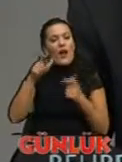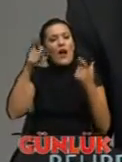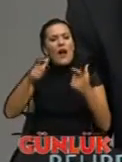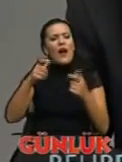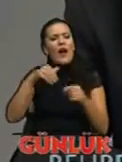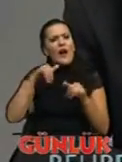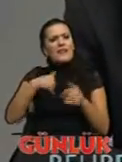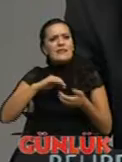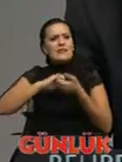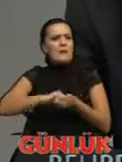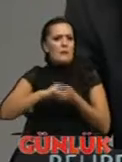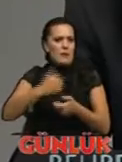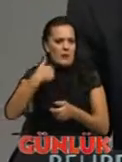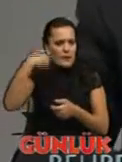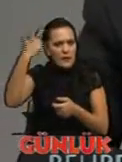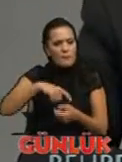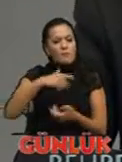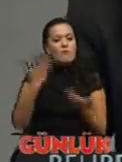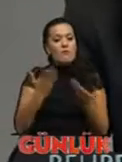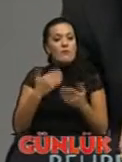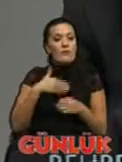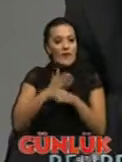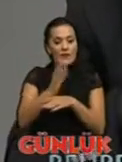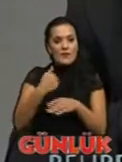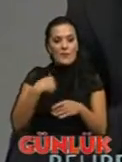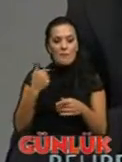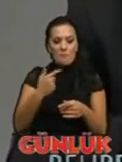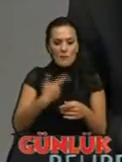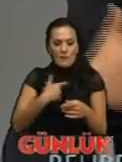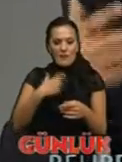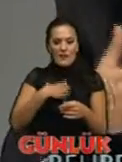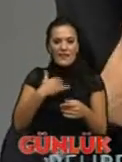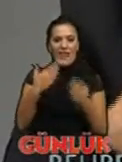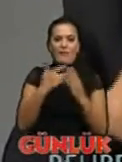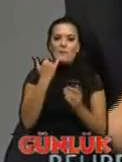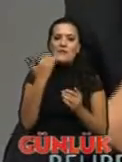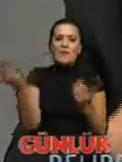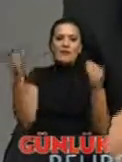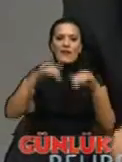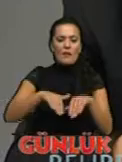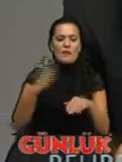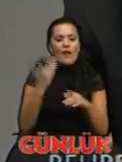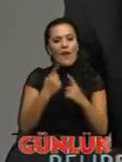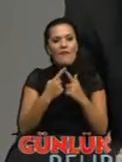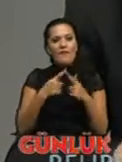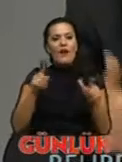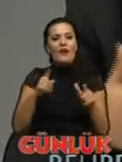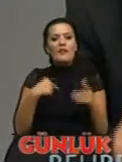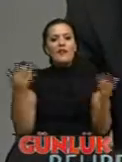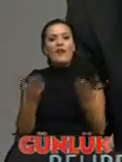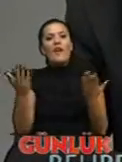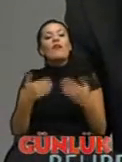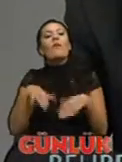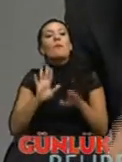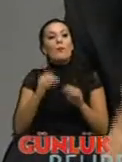samimiyetteyim. Yani hakikaten benim kendi evime misafirlerim gelmişten daha farklı